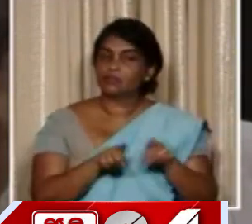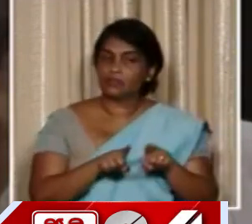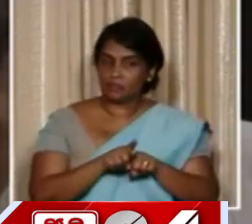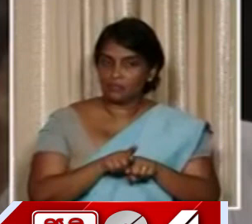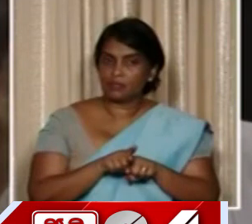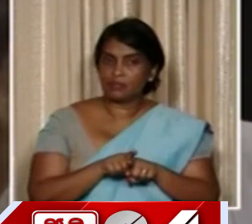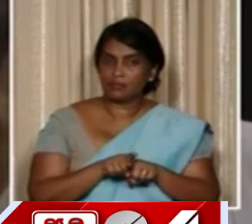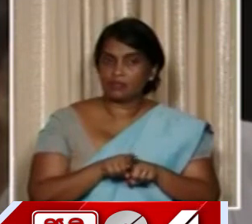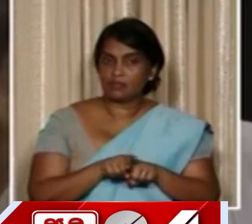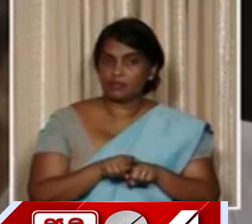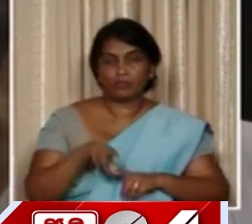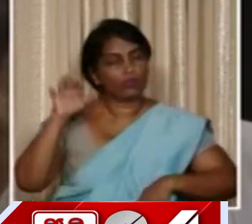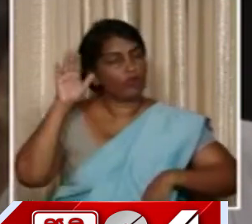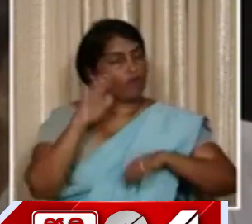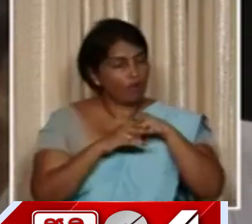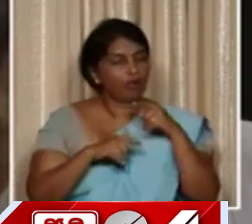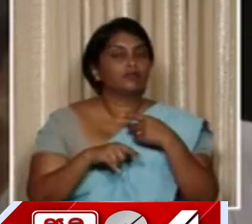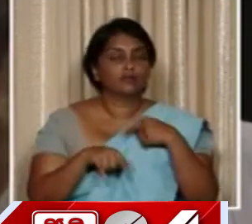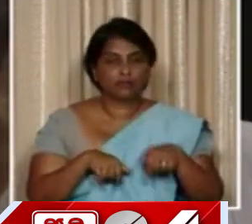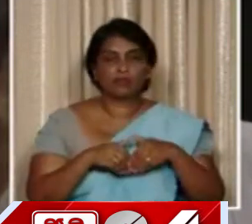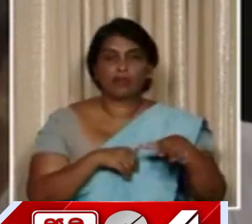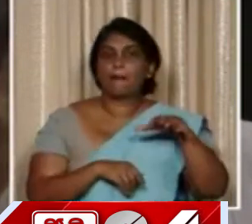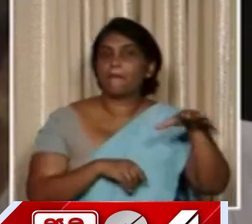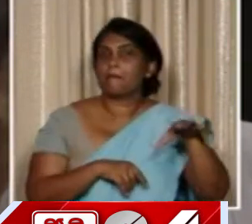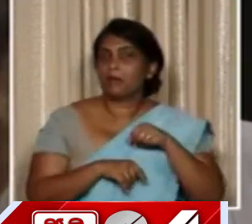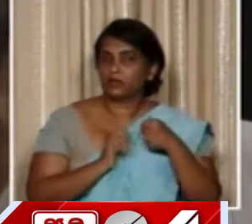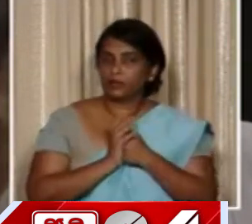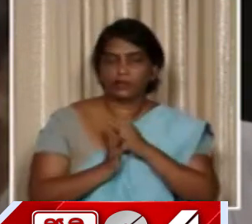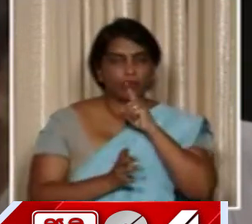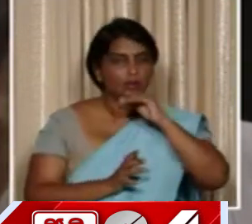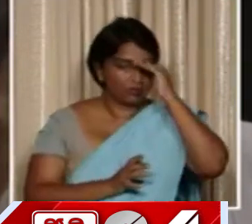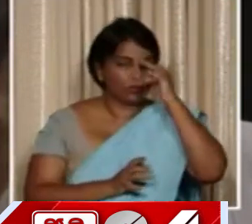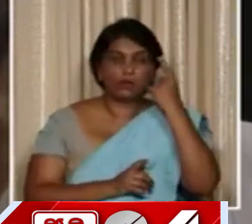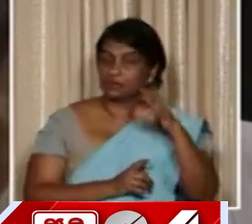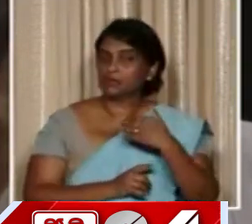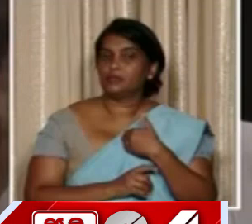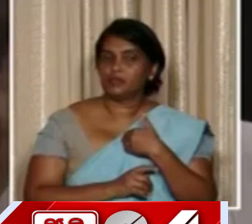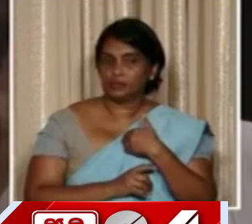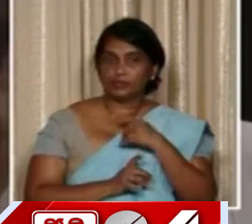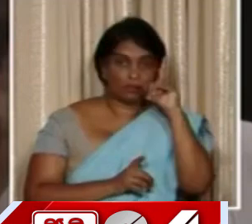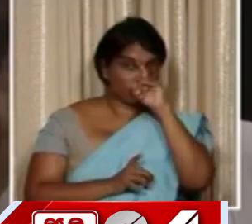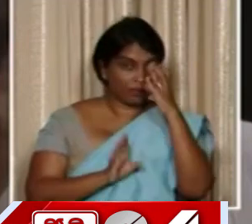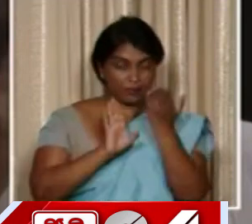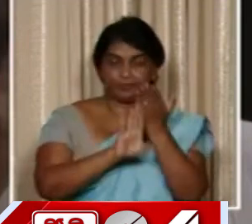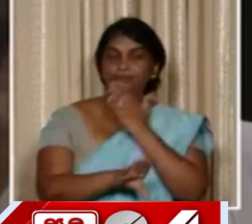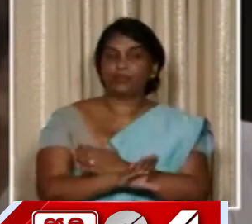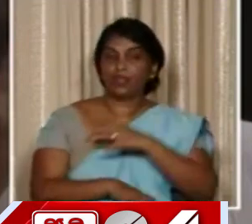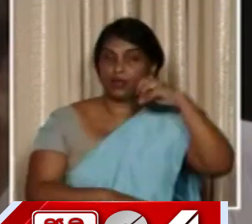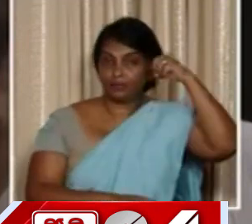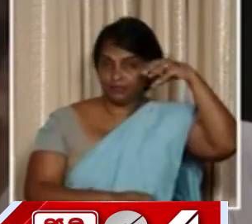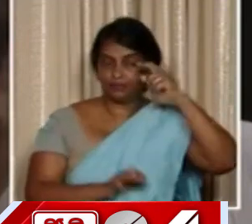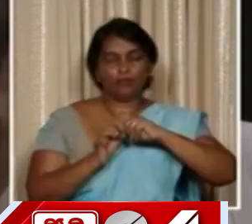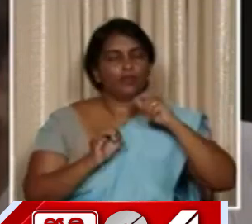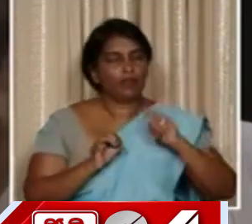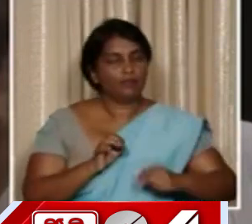තියෙන ධාරිතාව උපරිමයෙන්ම මේ දවස්වල පාවිච්චි වෙනවා ගරු කතානායකතුමනි. නිසා අපි මීට මාසයකට ඉස්සෙල්ලා විදුලි බල